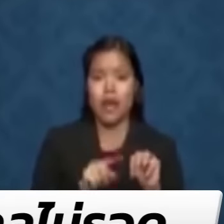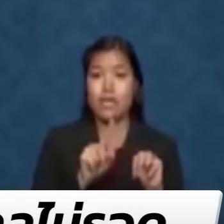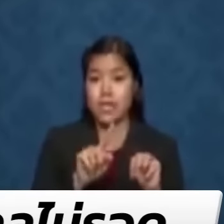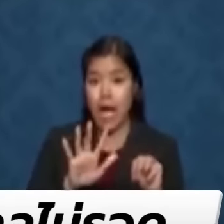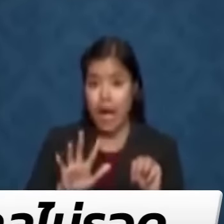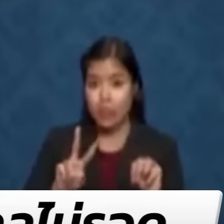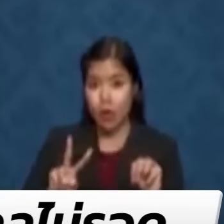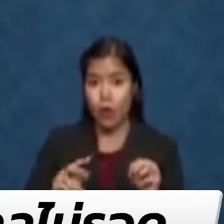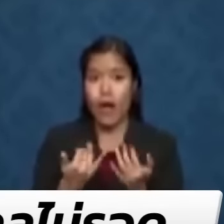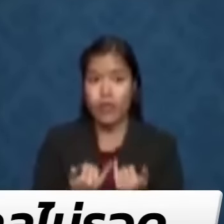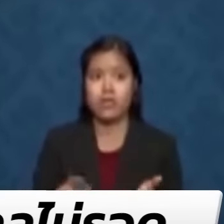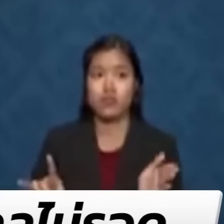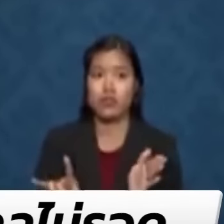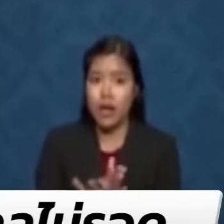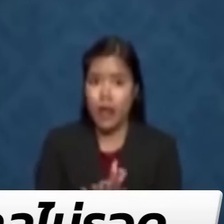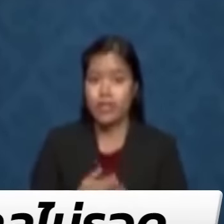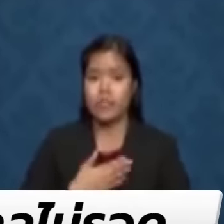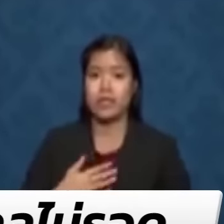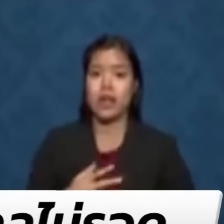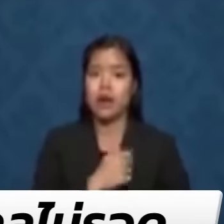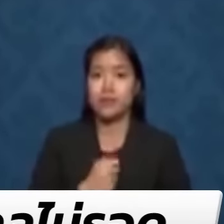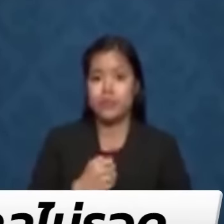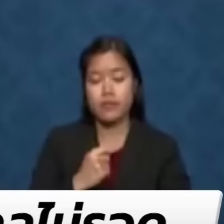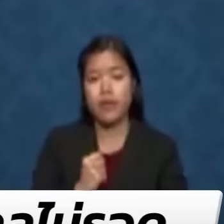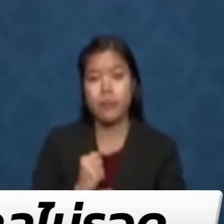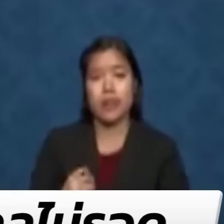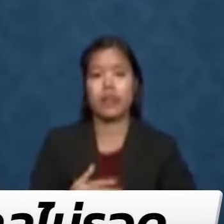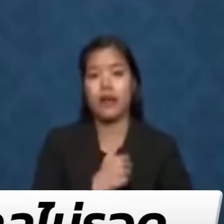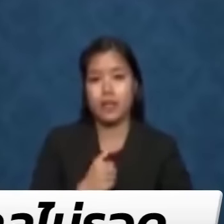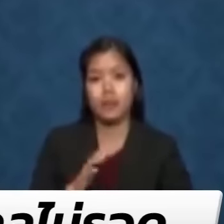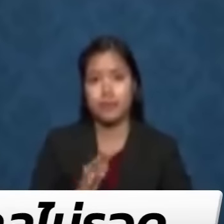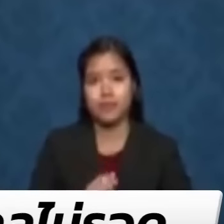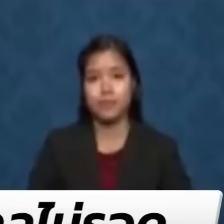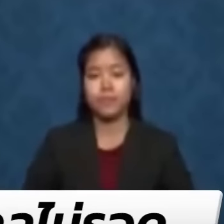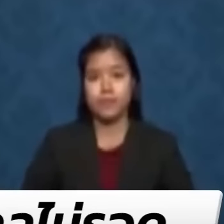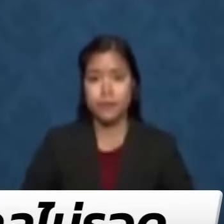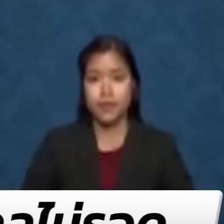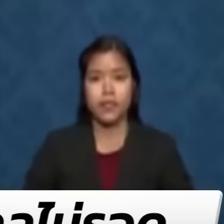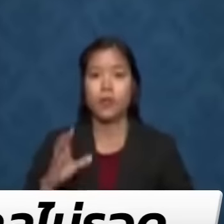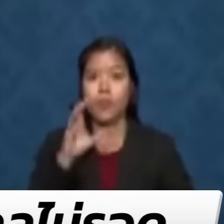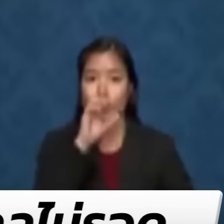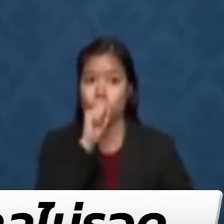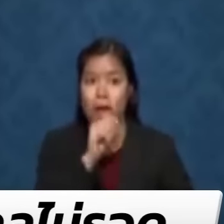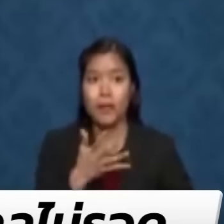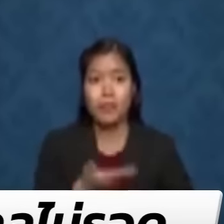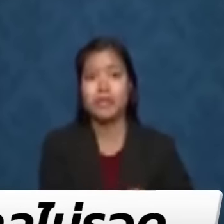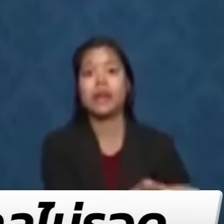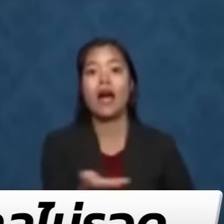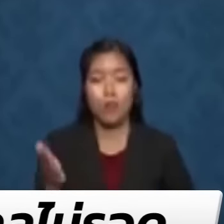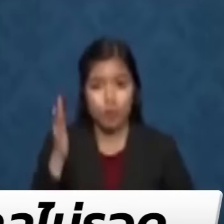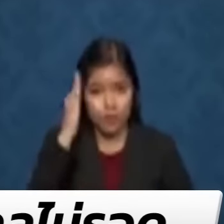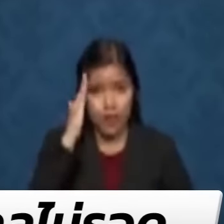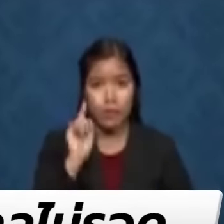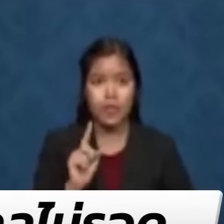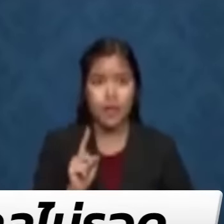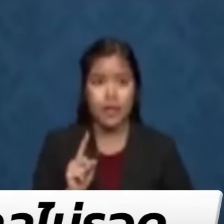กินใจคนไม่ชอบเก็บอกมันดราม่าอ่าลักษณะแบบนี้มีคำถามว่าพรรคเ้าไกลจะโดนยุบหรือไม่